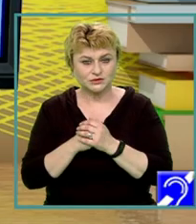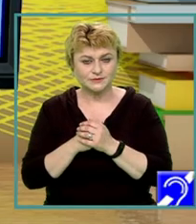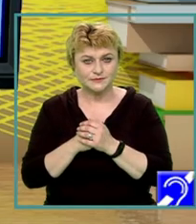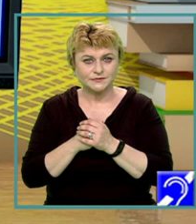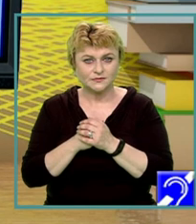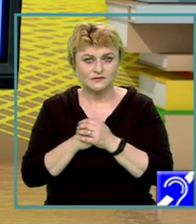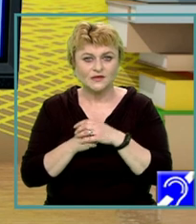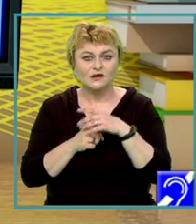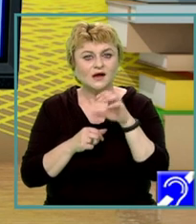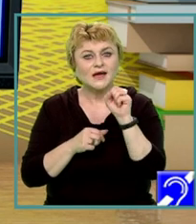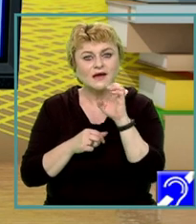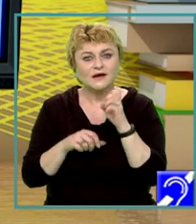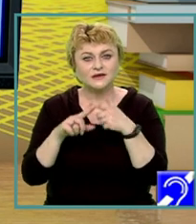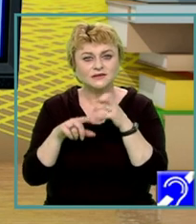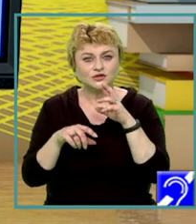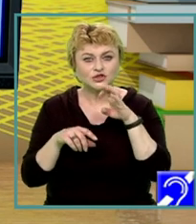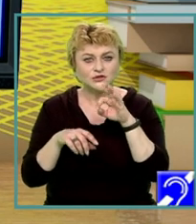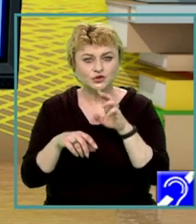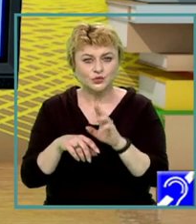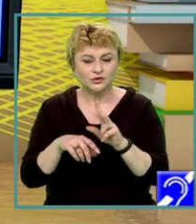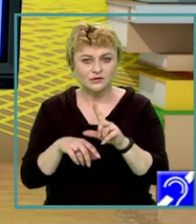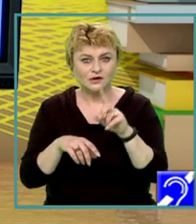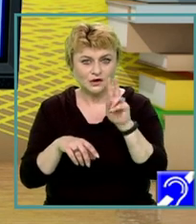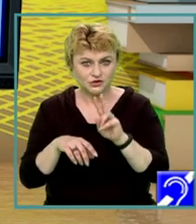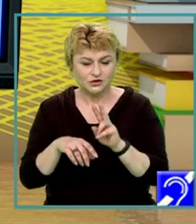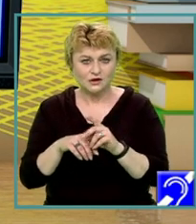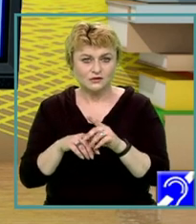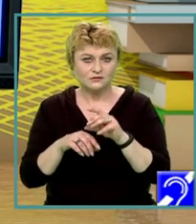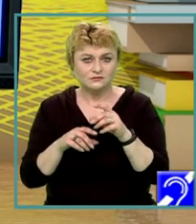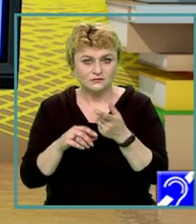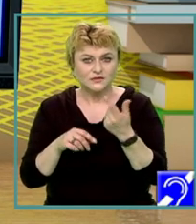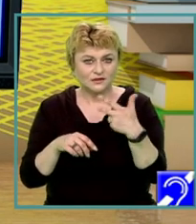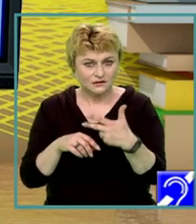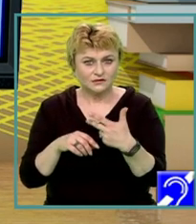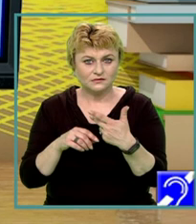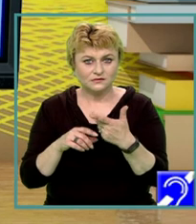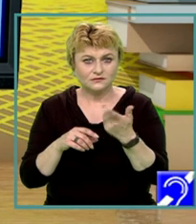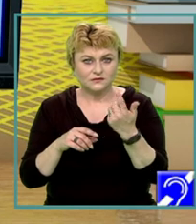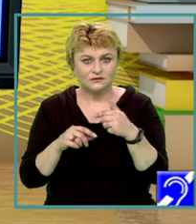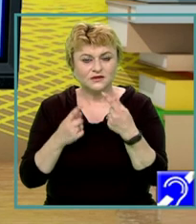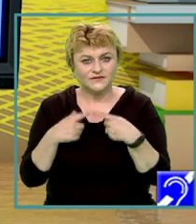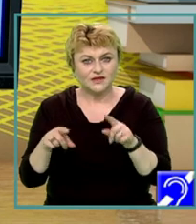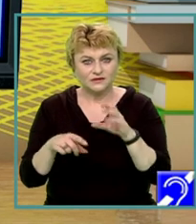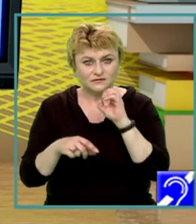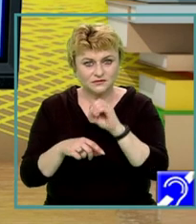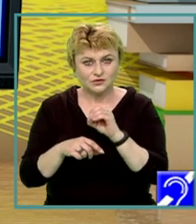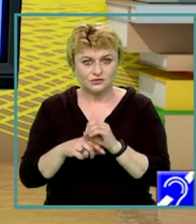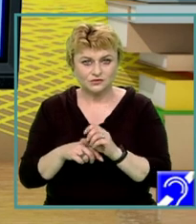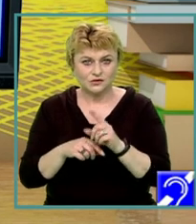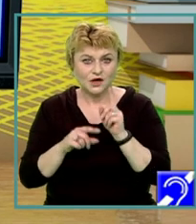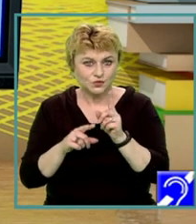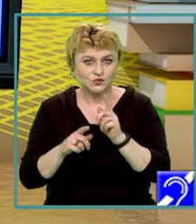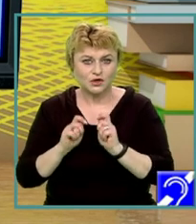exercițiul al doilea dacă 3 egal cu doi b și b este un număr diferit de zero atunci raportul